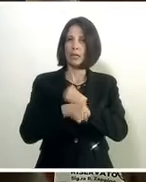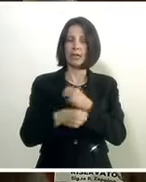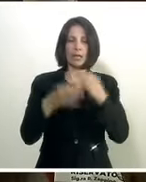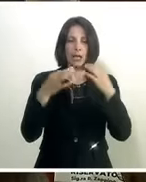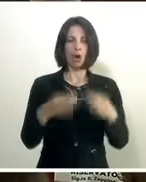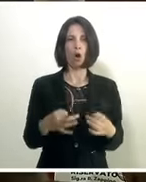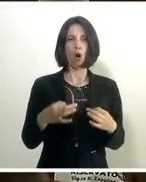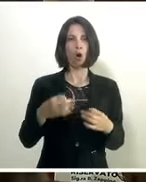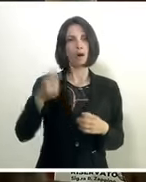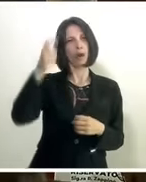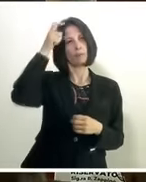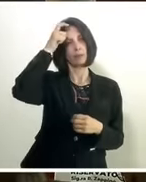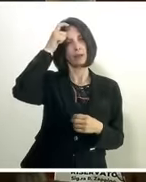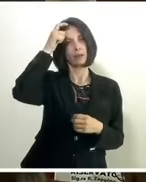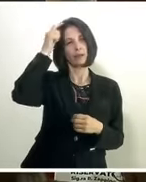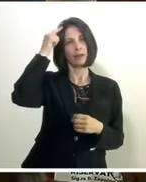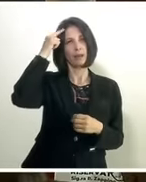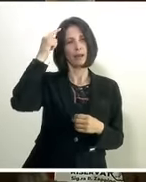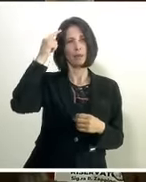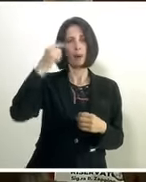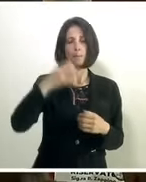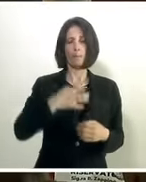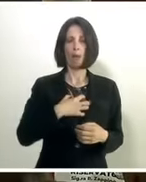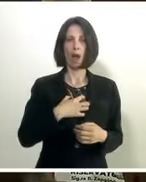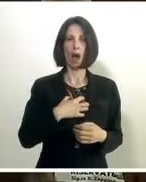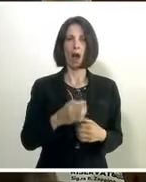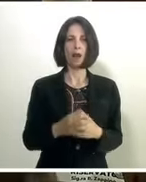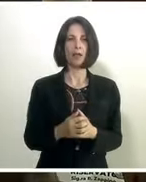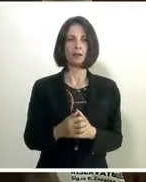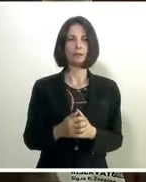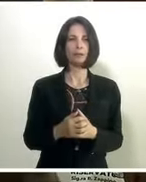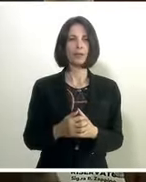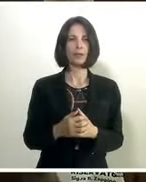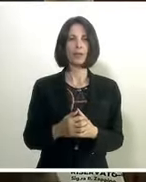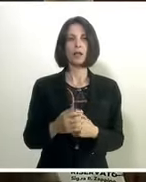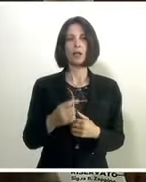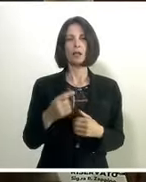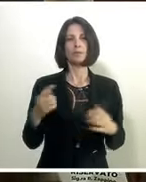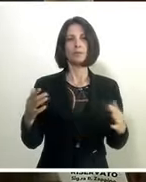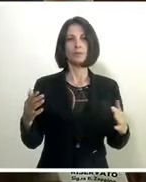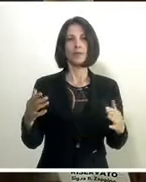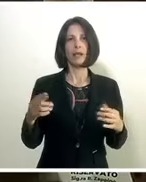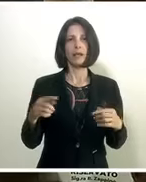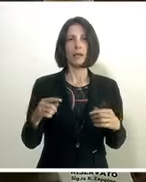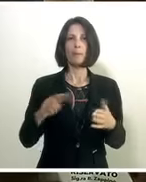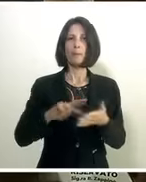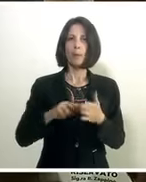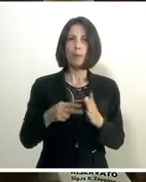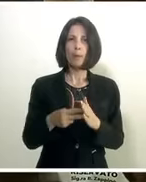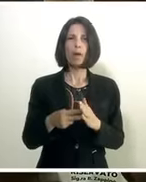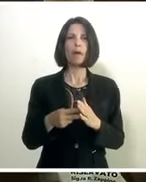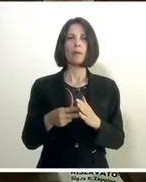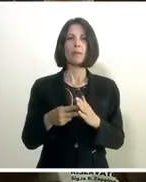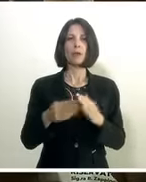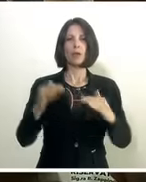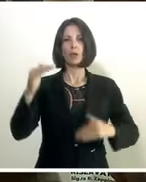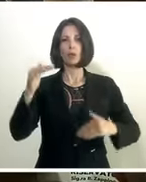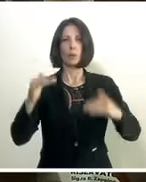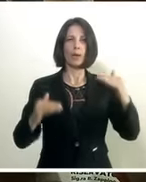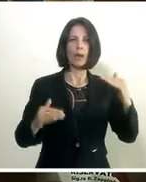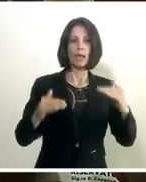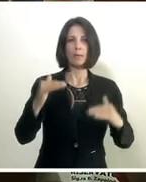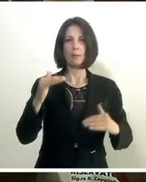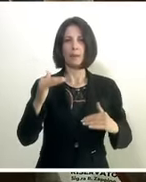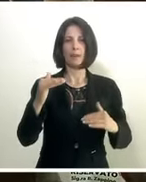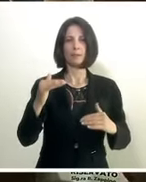comprese che i problemi più drammatici del mondo venivano dagli squilibri socioeconomici tra aree del Benessere aree della fame La sua condanna del